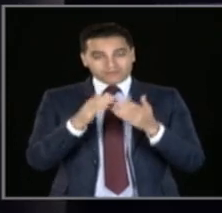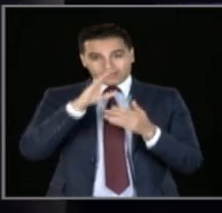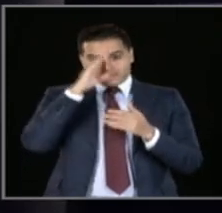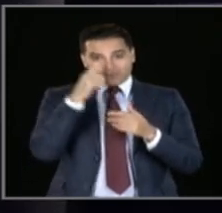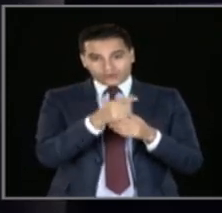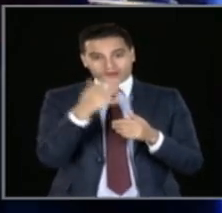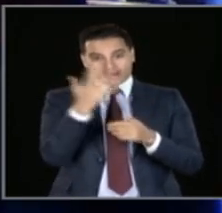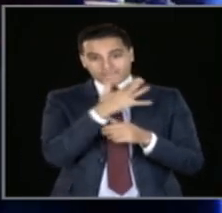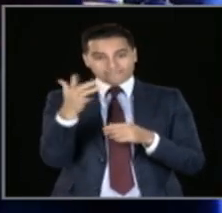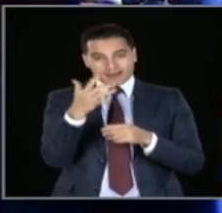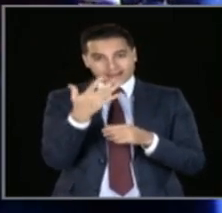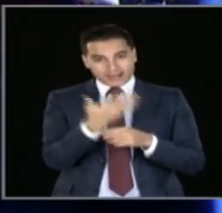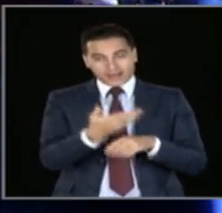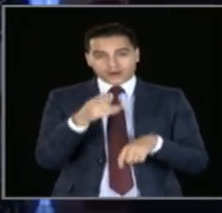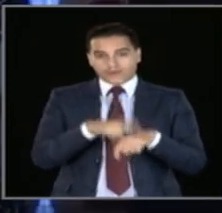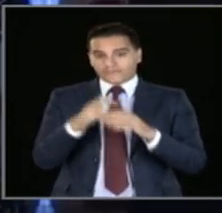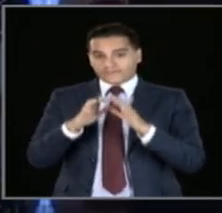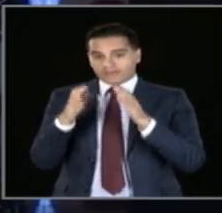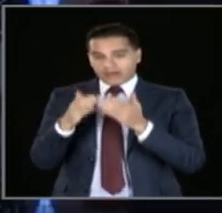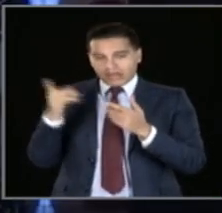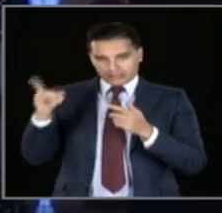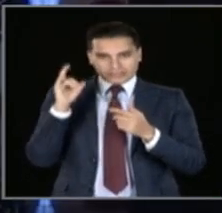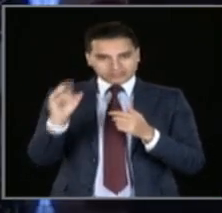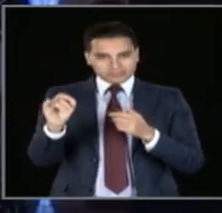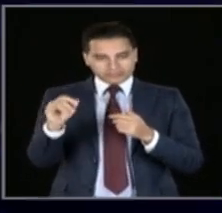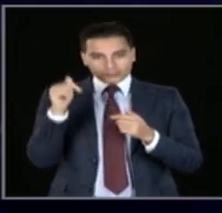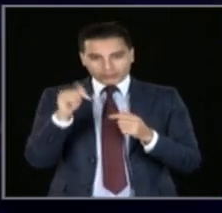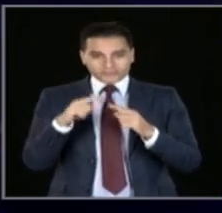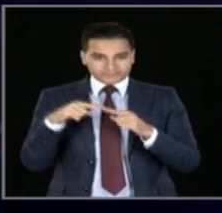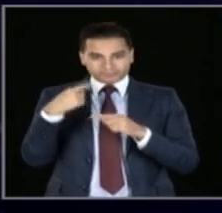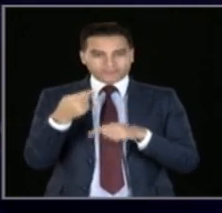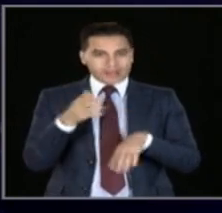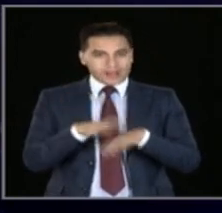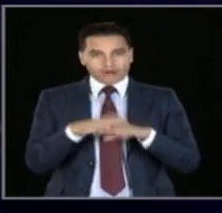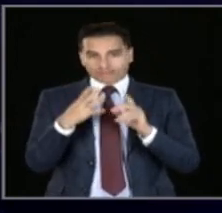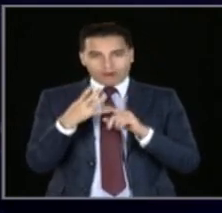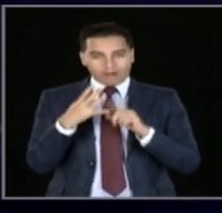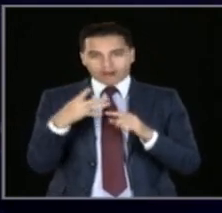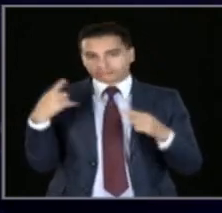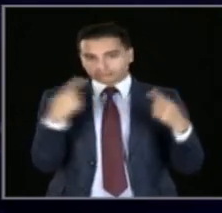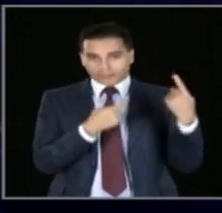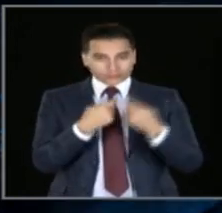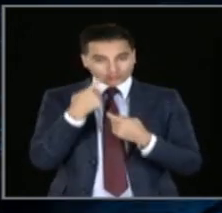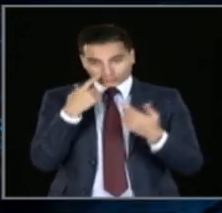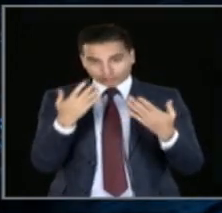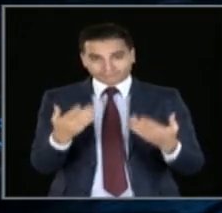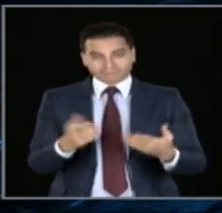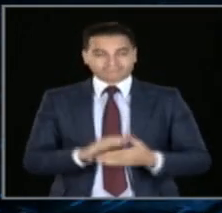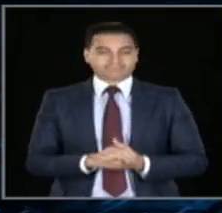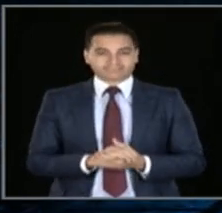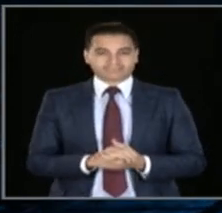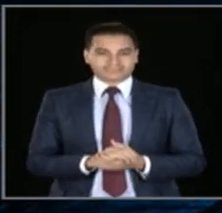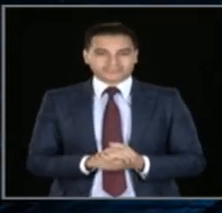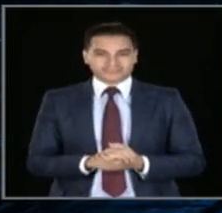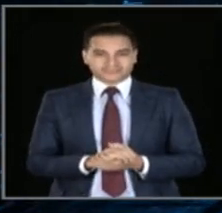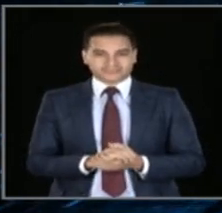متقدمين ميه نقطه حمورابي خمسين ودلوقتي مع الفقره الرابعه فقره ضربات الجزاء